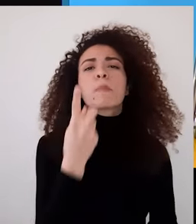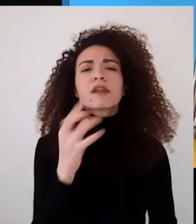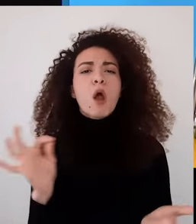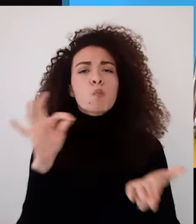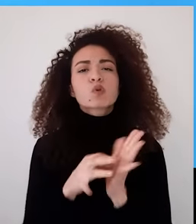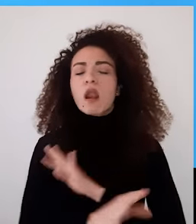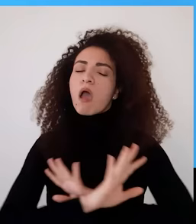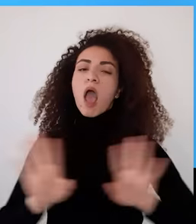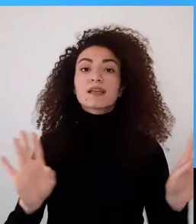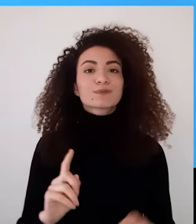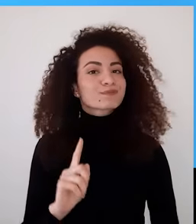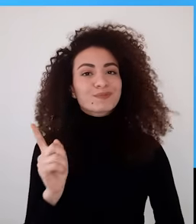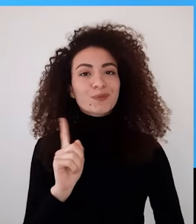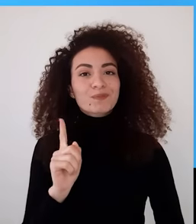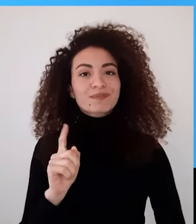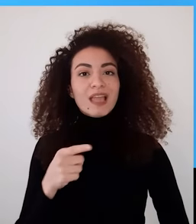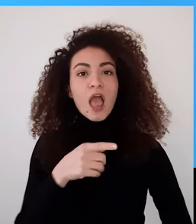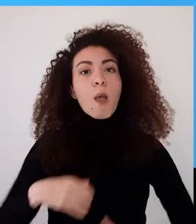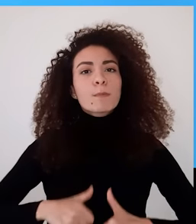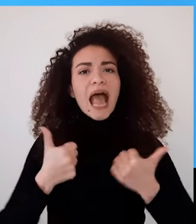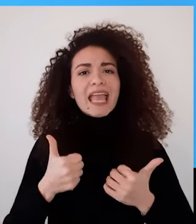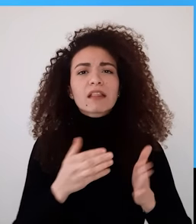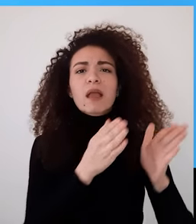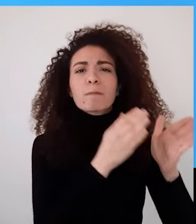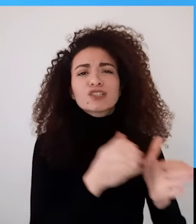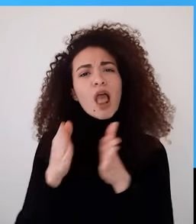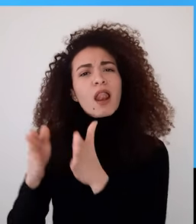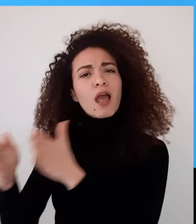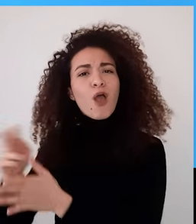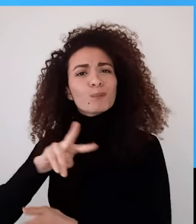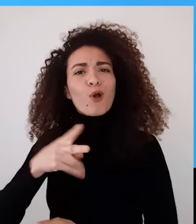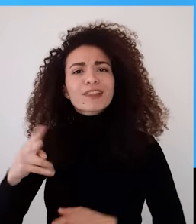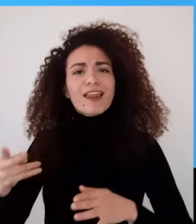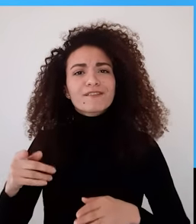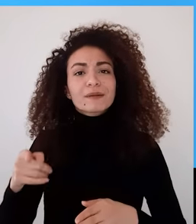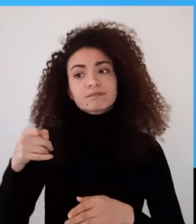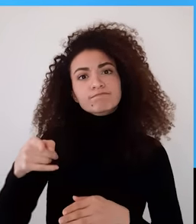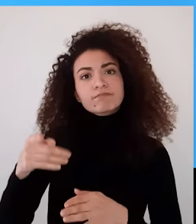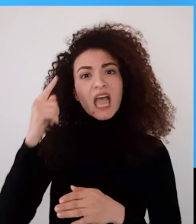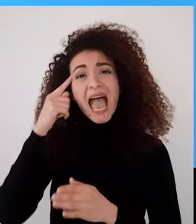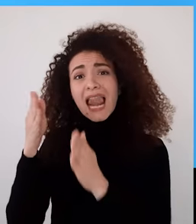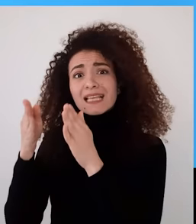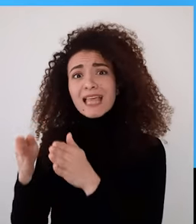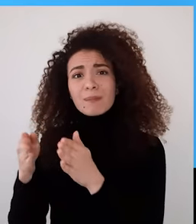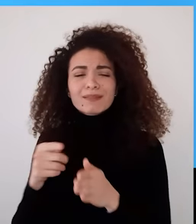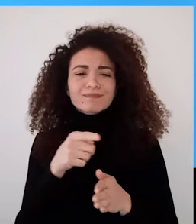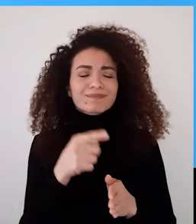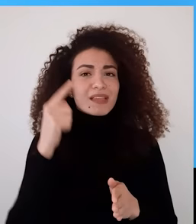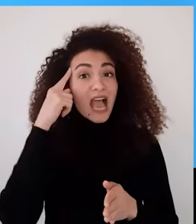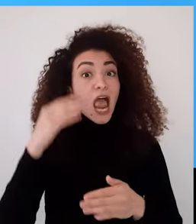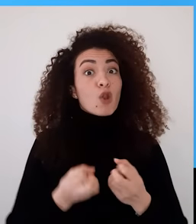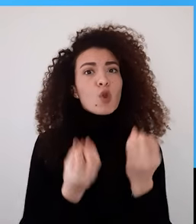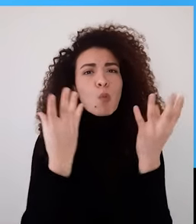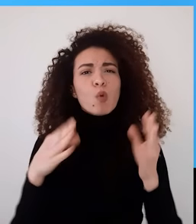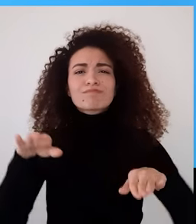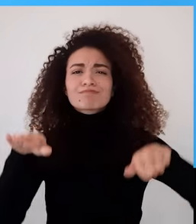واحدة وللأبد. بالواقع أنه كل واحد منا بمجالات مختلفة بالحياة ممكن يكون عنده بدرجات متفاوتة شيء من العقلية الثابتة